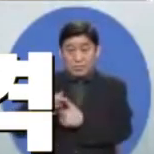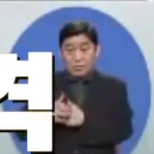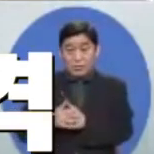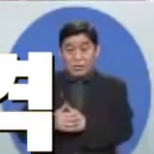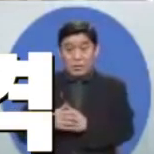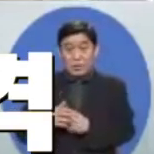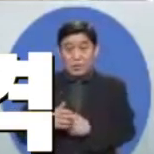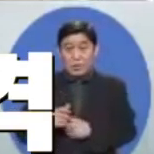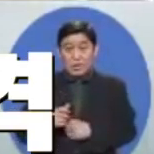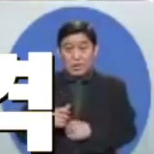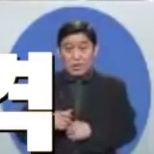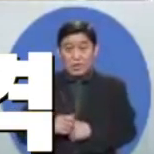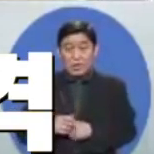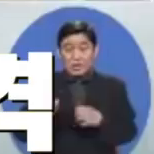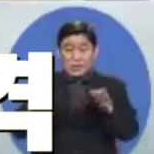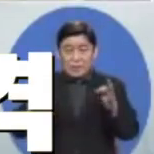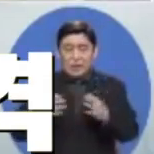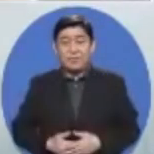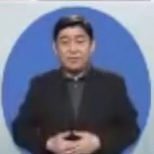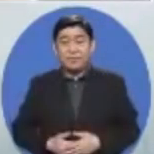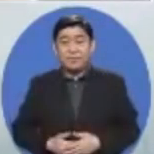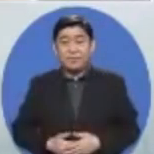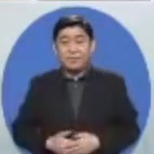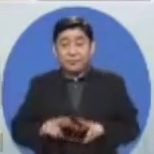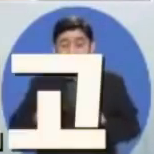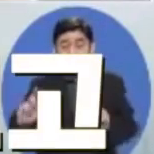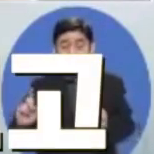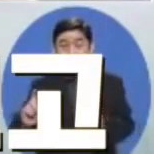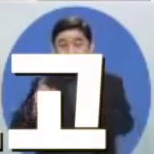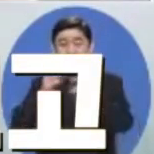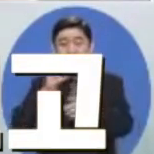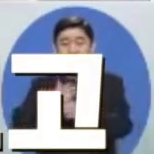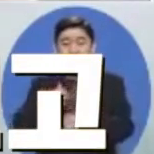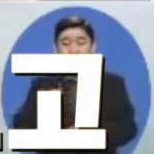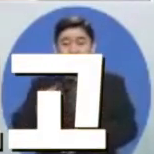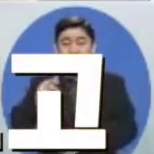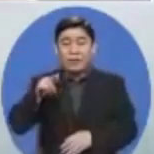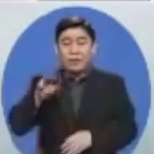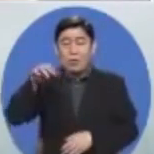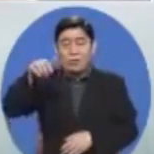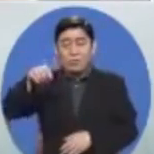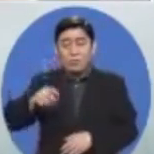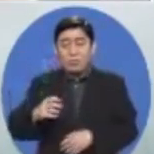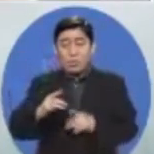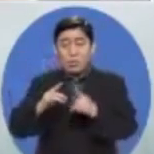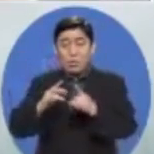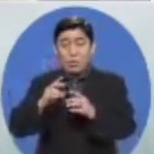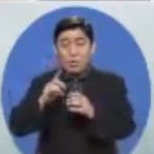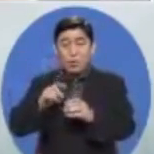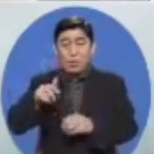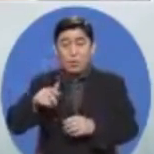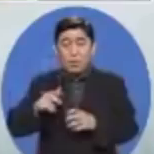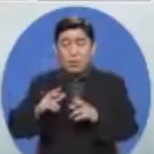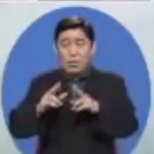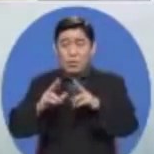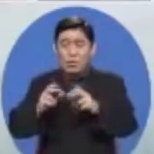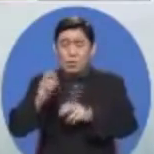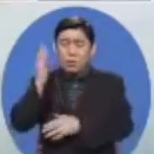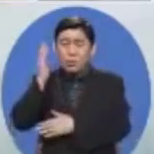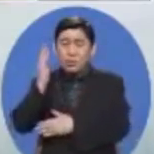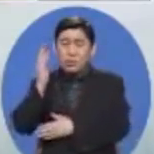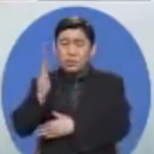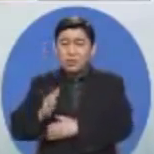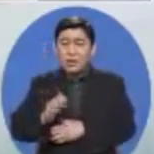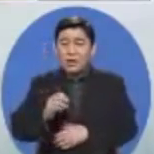있, 감옥에 있습니다. 성남 FC에 일시 후원한 일이 있습니다. 논란이 되고 있는 해경궁 김씨 있지 않습니까? 저는 해경궁인지 뭐 창덕궁인지 알 수가